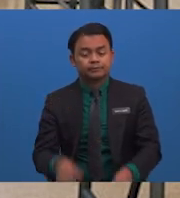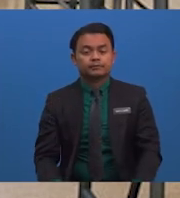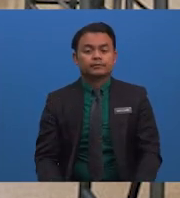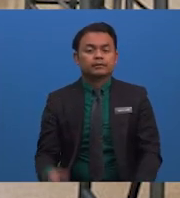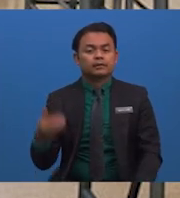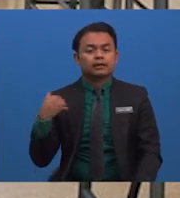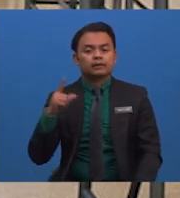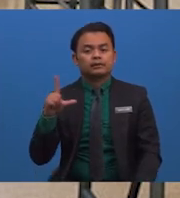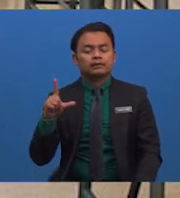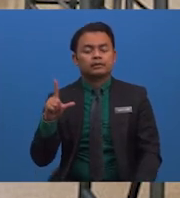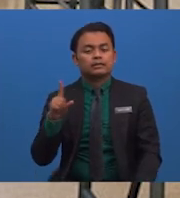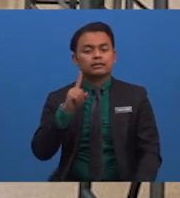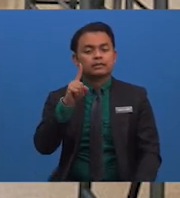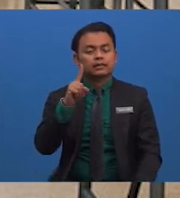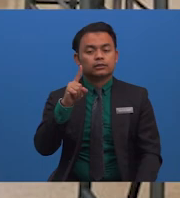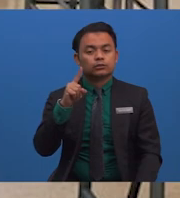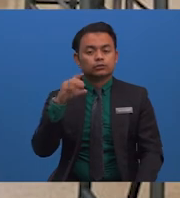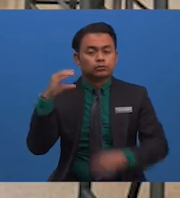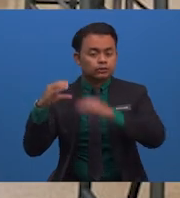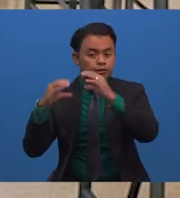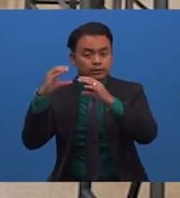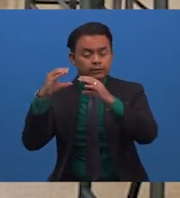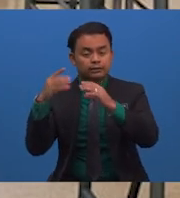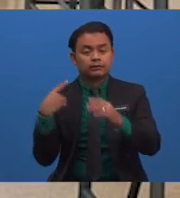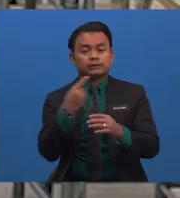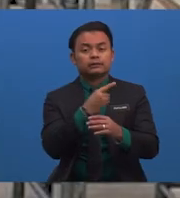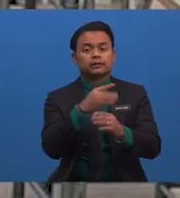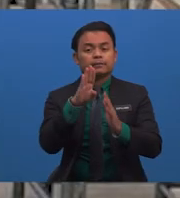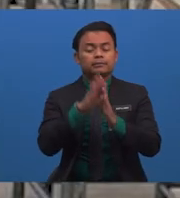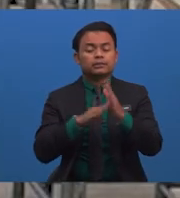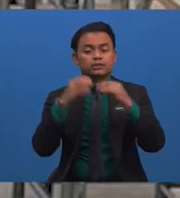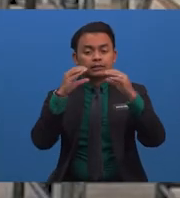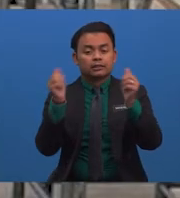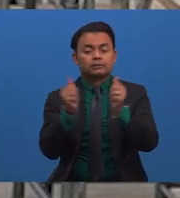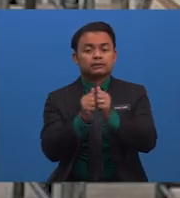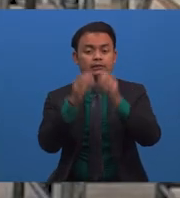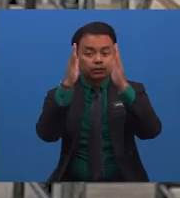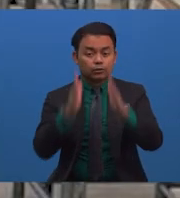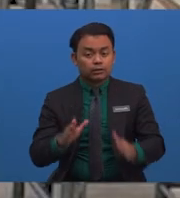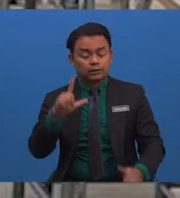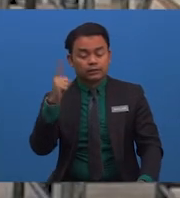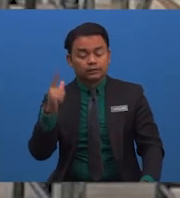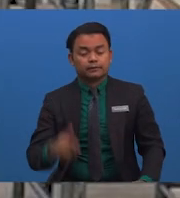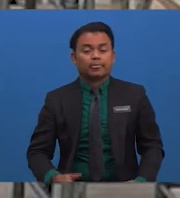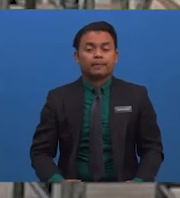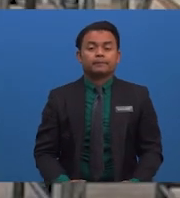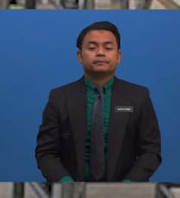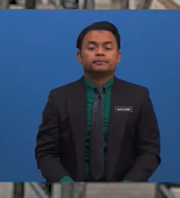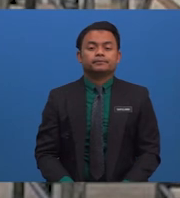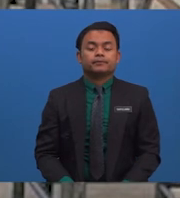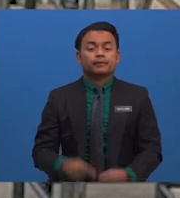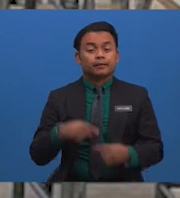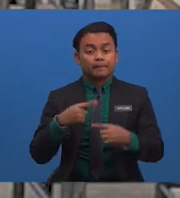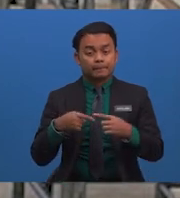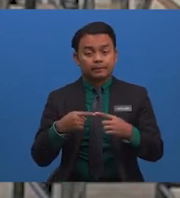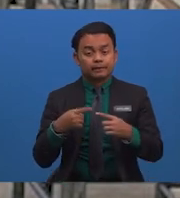satu cara kita berbahasa kepada orang lain. Apabila kita berbahasa, dapat